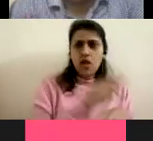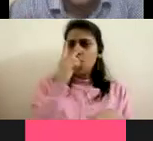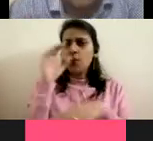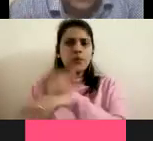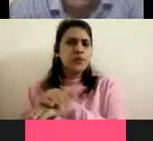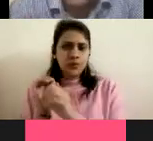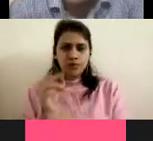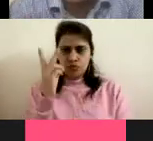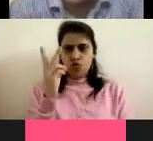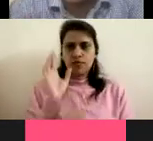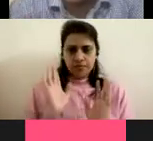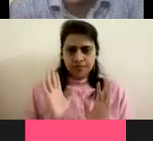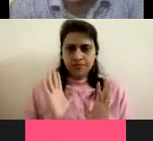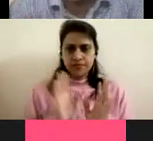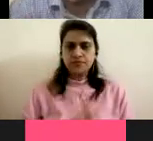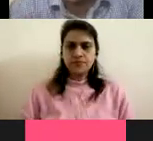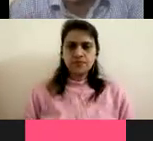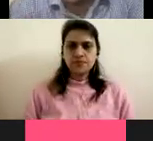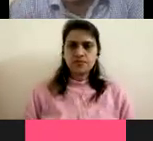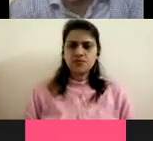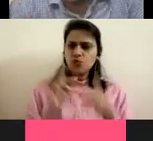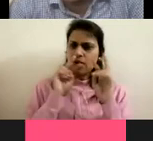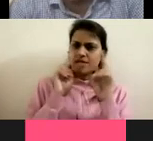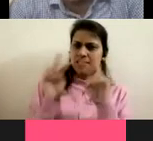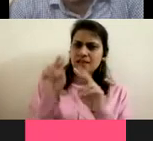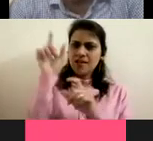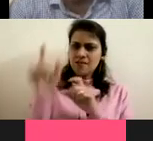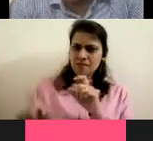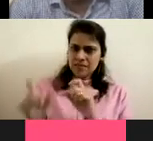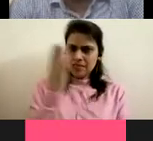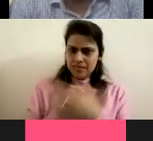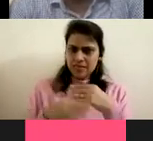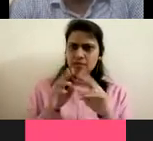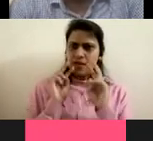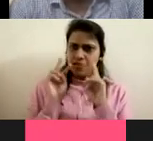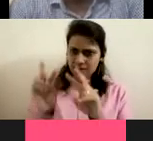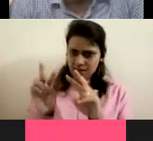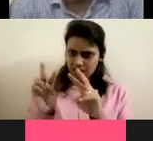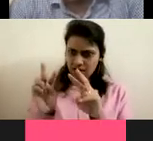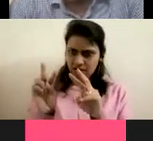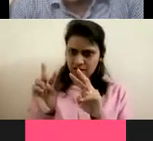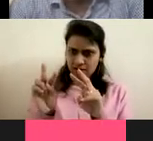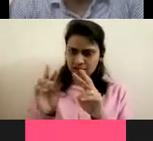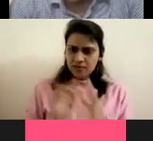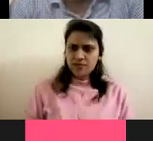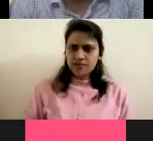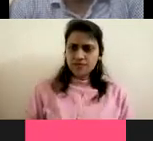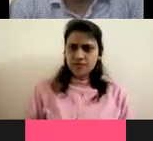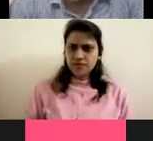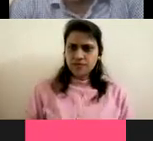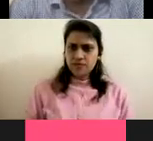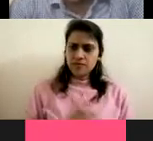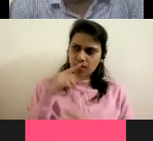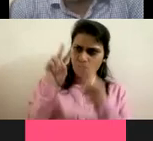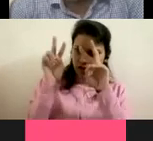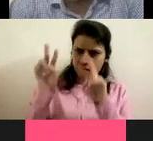here, is it possible? Is it, you can see a person and say a person has a disability? Is it visible? आप देख के बता सकते